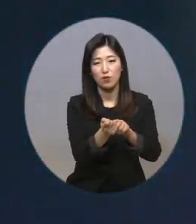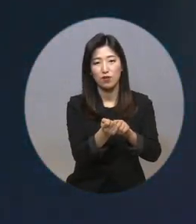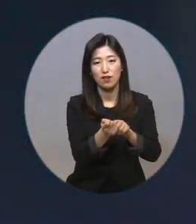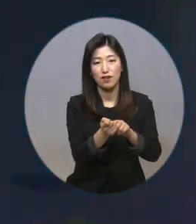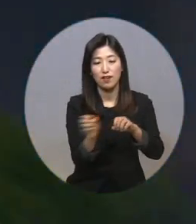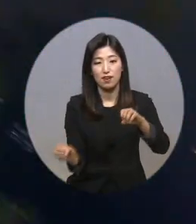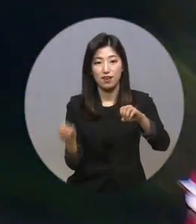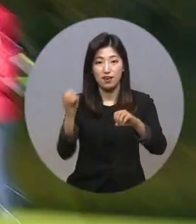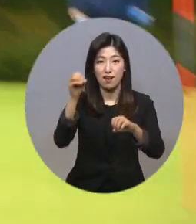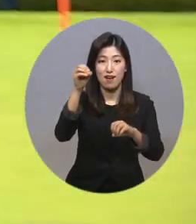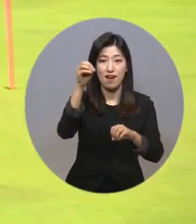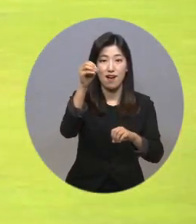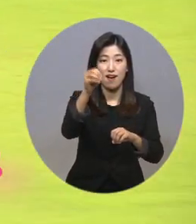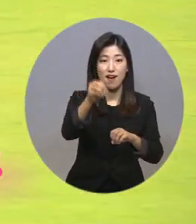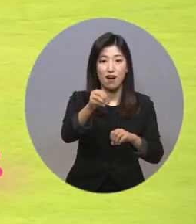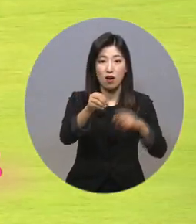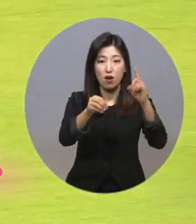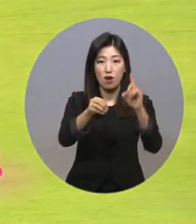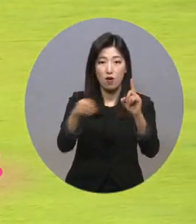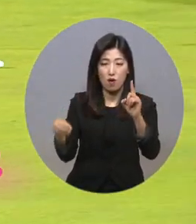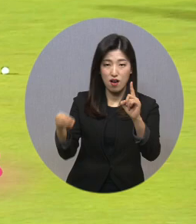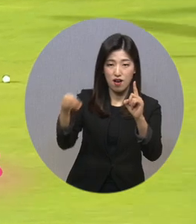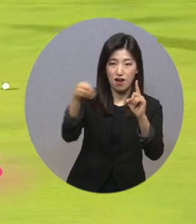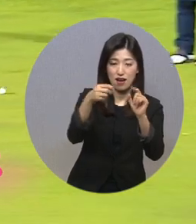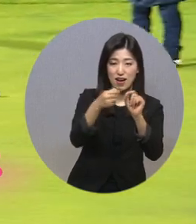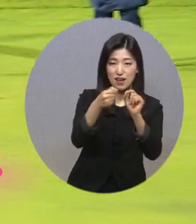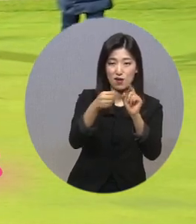널 프 아 아 아